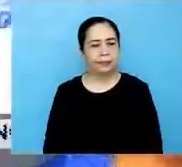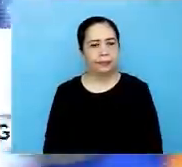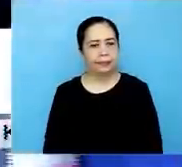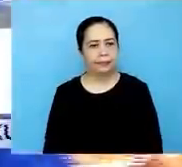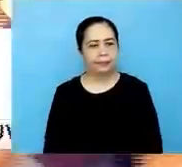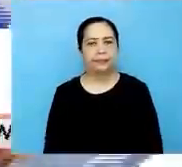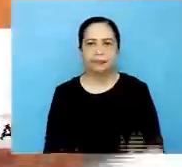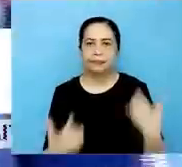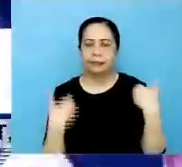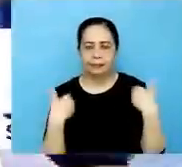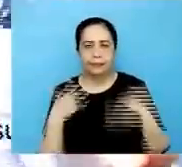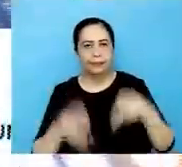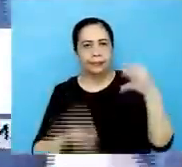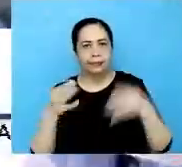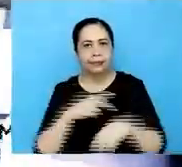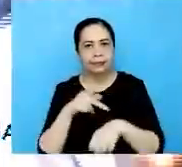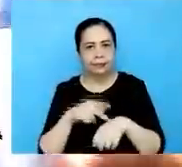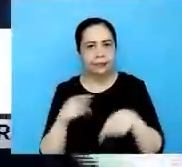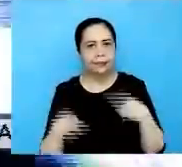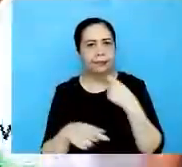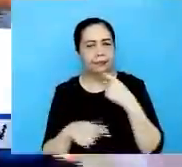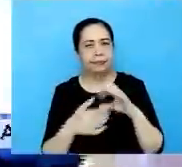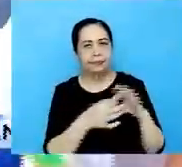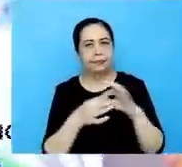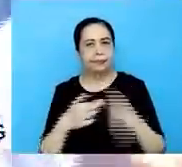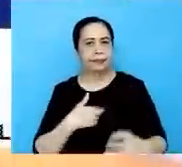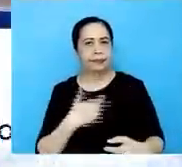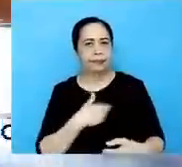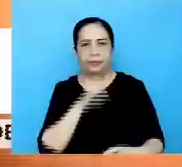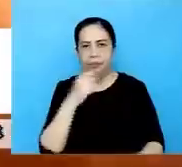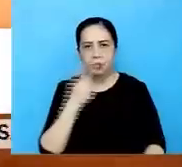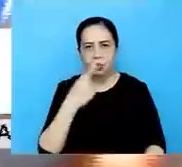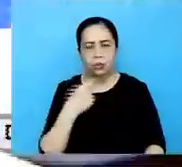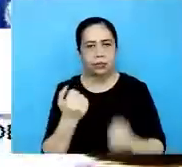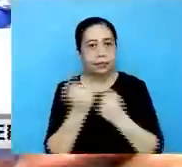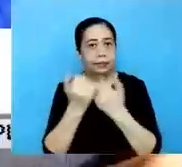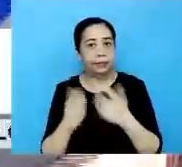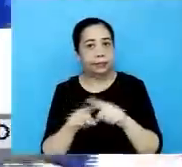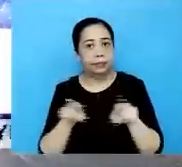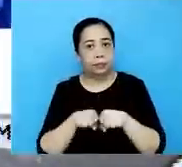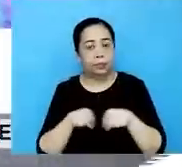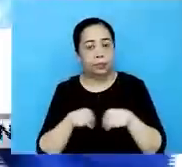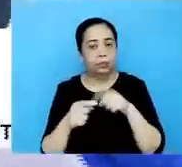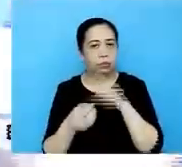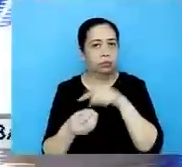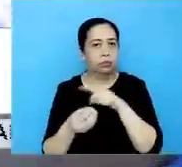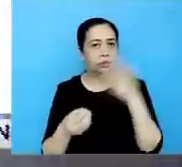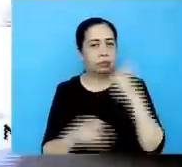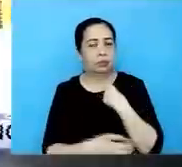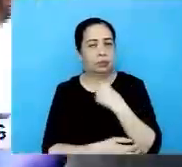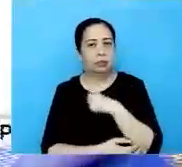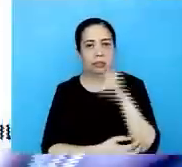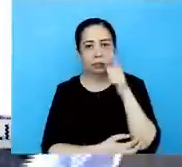Umiiral ang hustisya sa bansa. Ito ang nagkakaisang reaksyon hindi lang ng mga taga-suporta kundi maging ng mga kritiko ni dating Senadora Laila